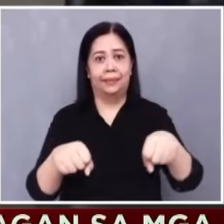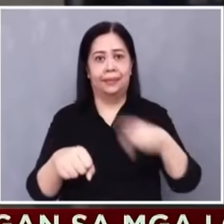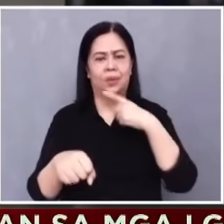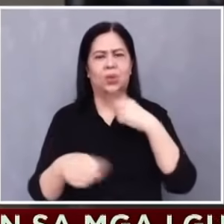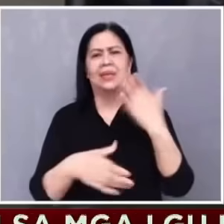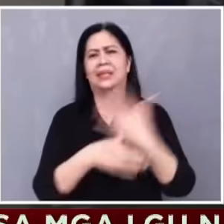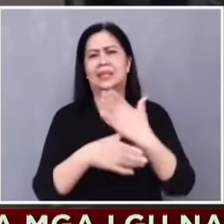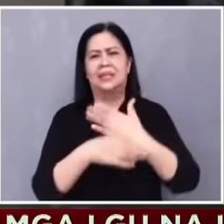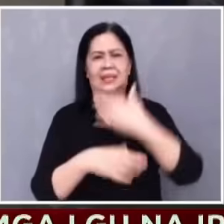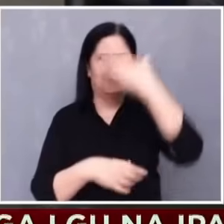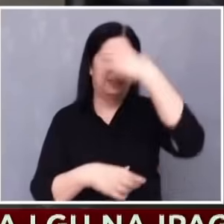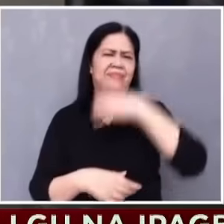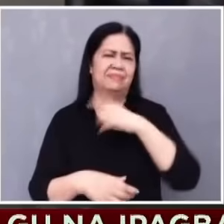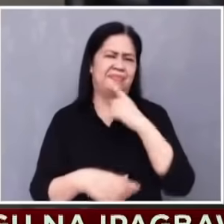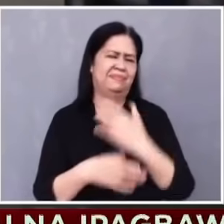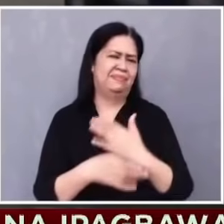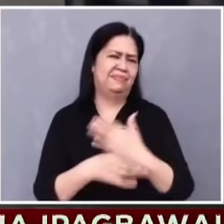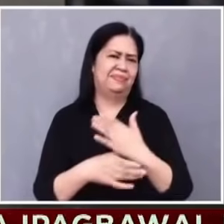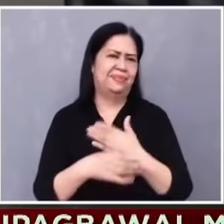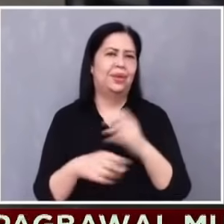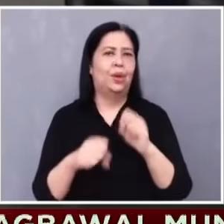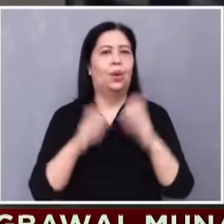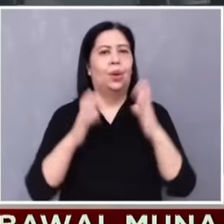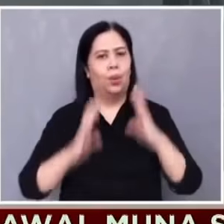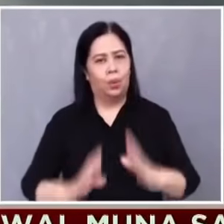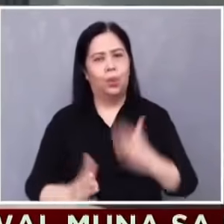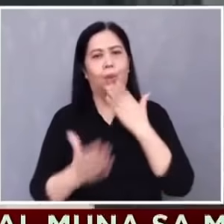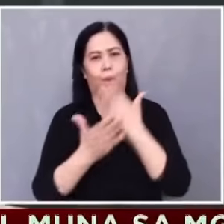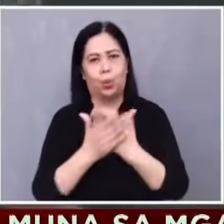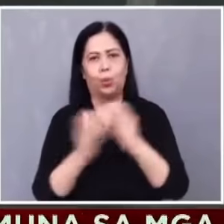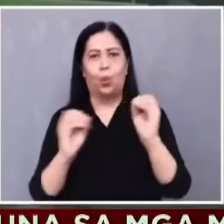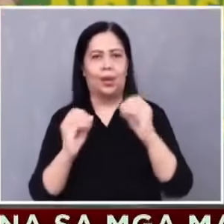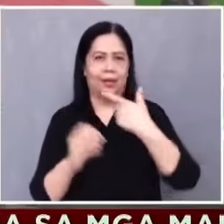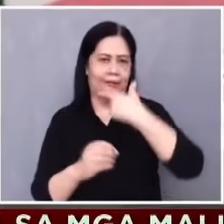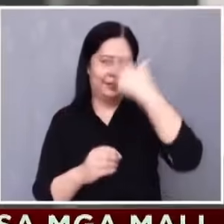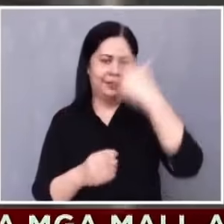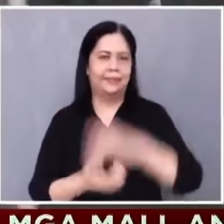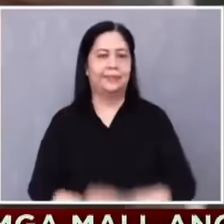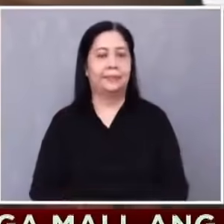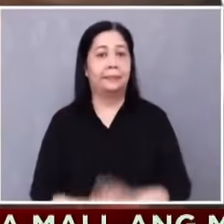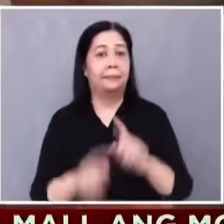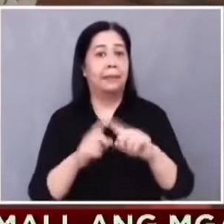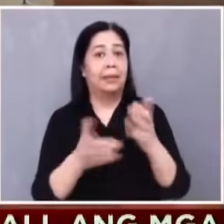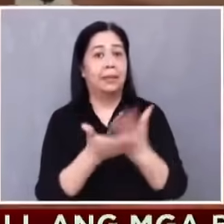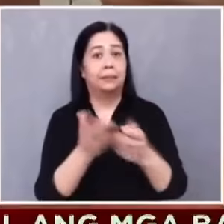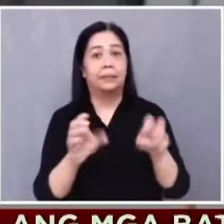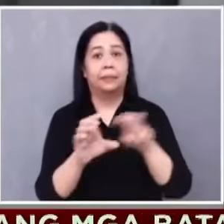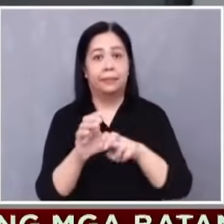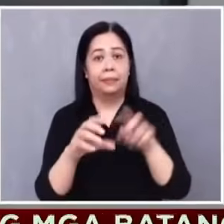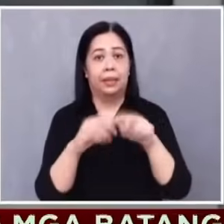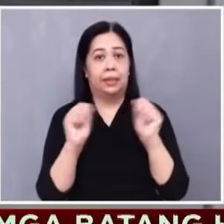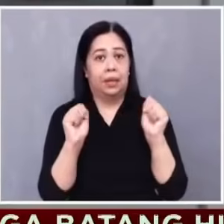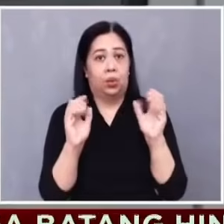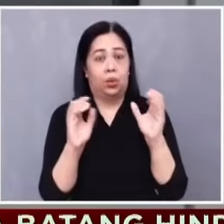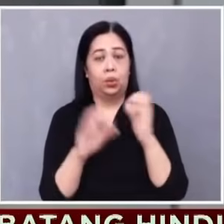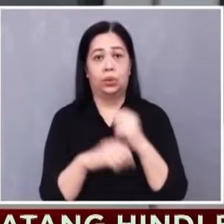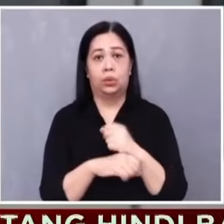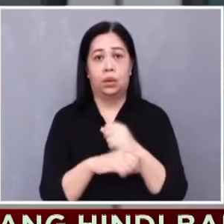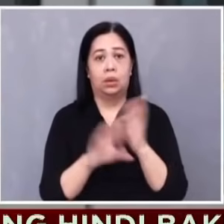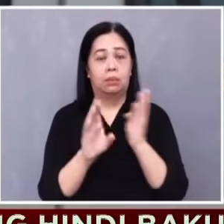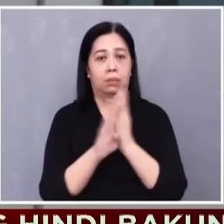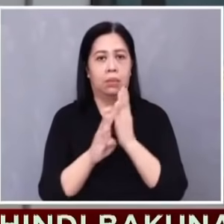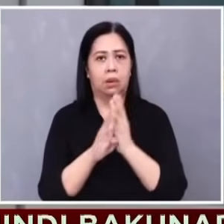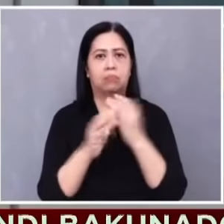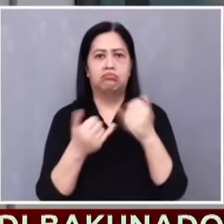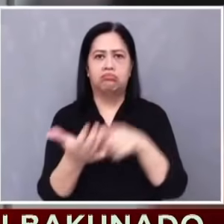shield. Kaya mabuti na wala nang face shield. Pero ang mga pasahero sa mga aircon na sasakyan, pinapasuot pa rin ang